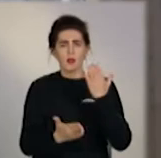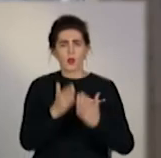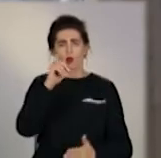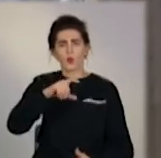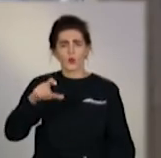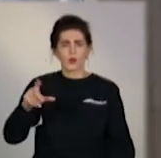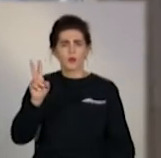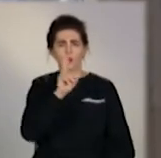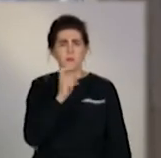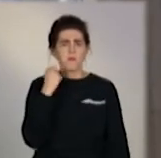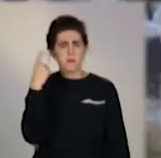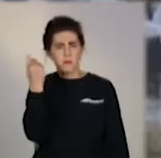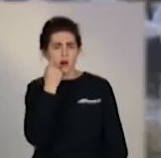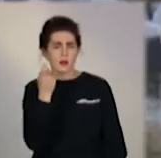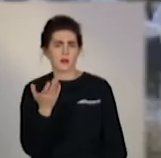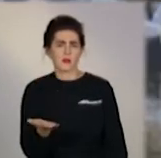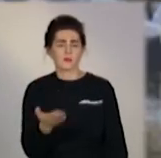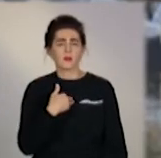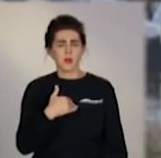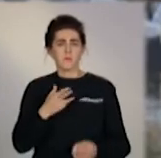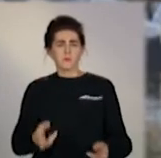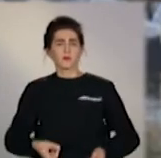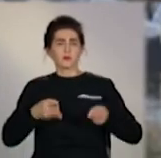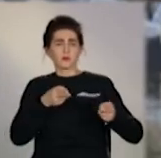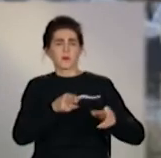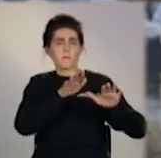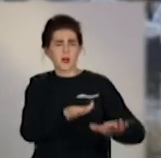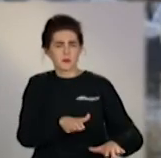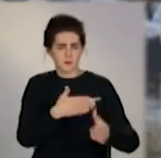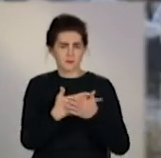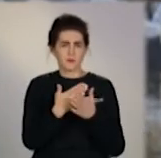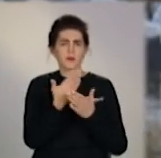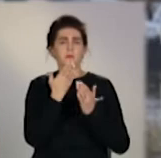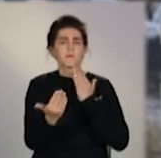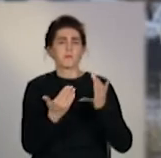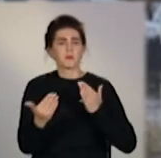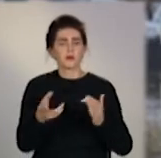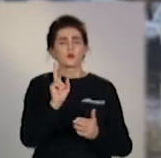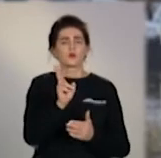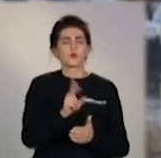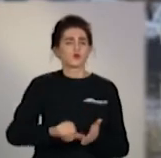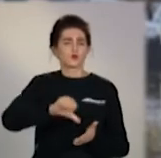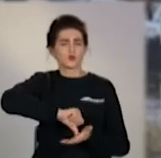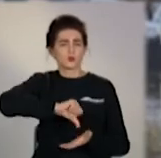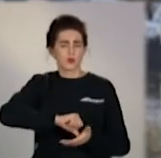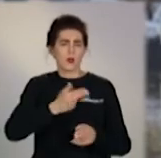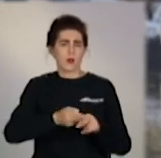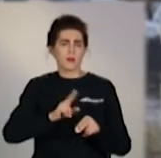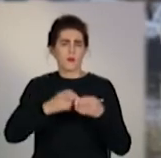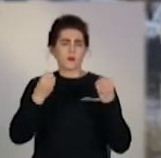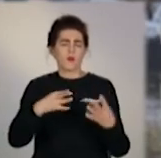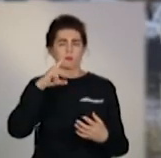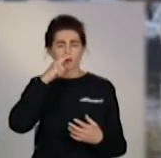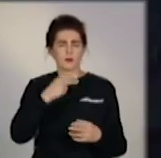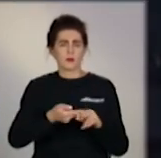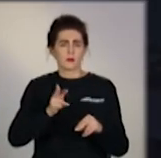люди на підпитку. Екіпаж приїжджає на місце, то опитує всіх учасників і виявляється, що людина просто